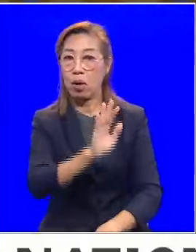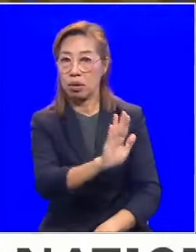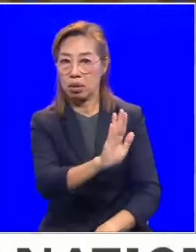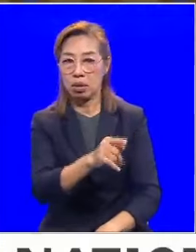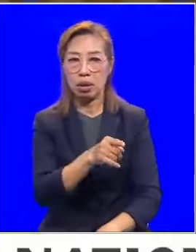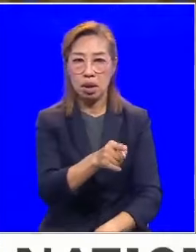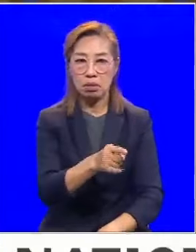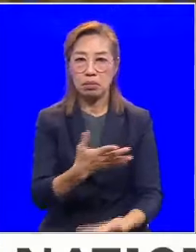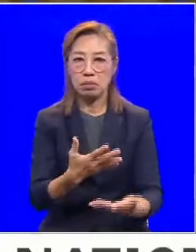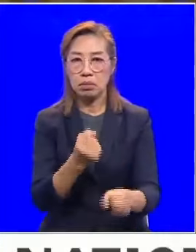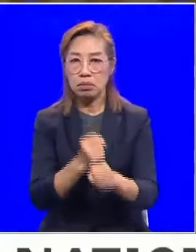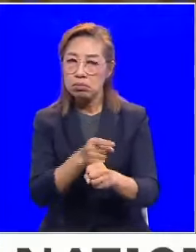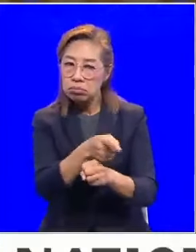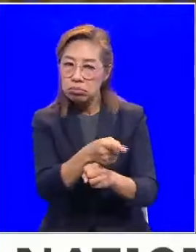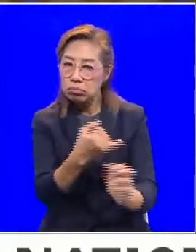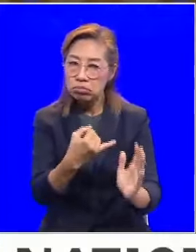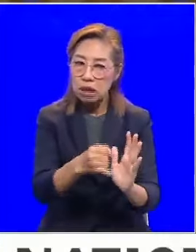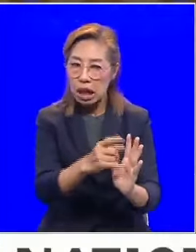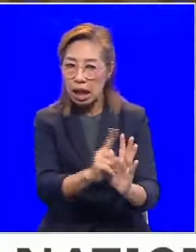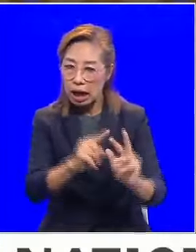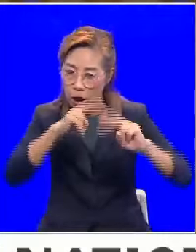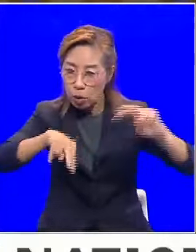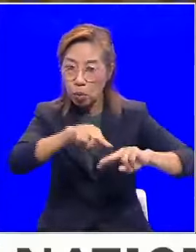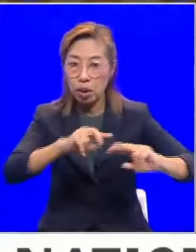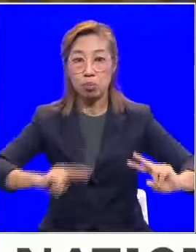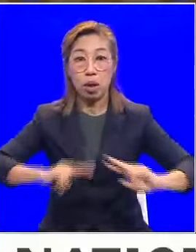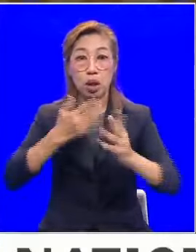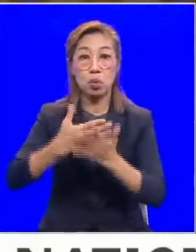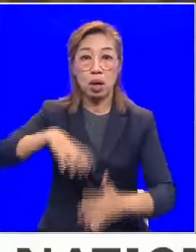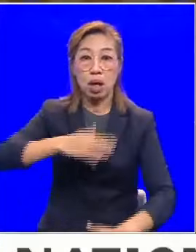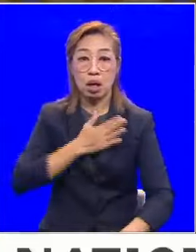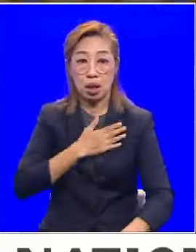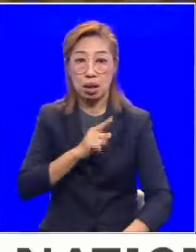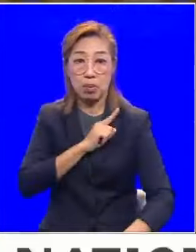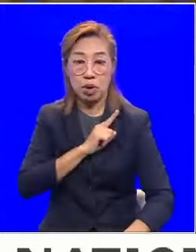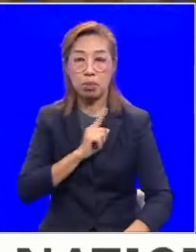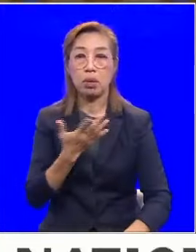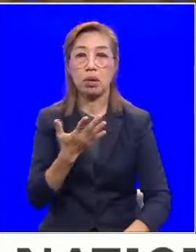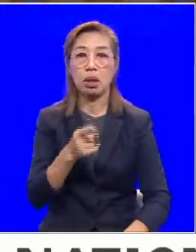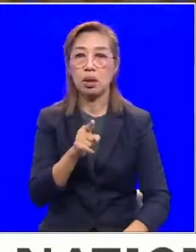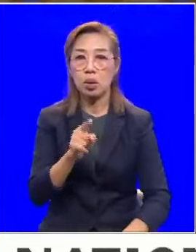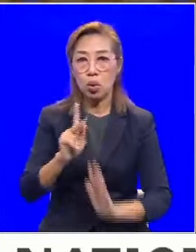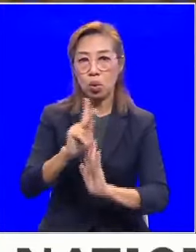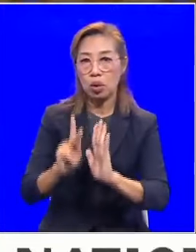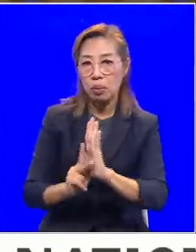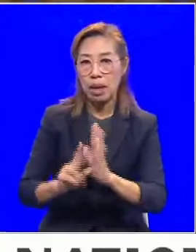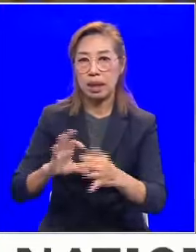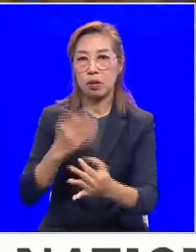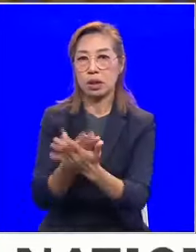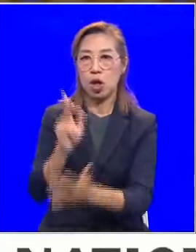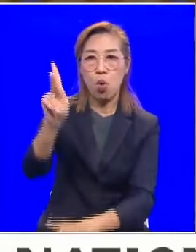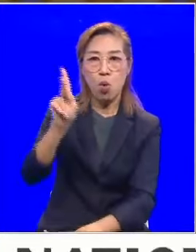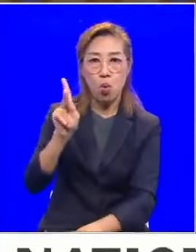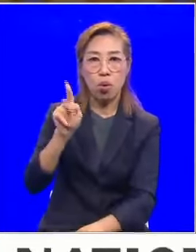ว่าเรื่องนึงที่กระทรวงการคลังจะไปดูนะครับแล้วก็คุยกับนยการงอืก็คือกฎหมายพรกการกู้ยืมที่เป็นการฉ้อ